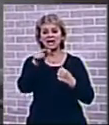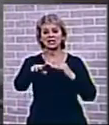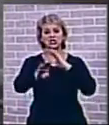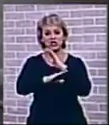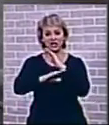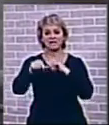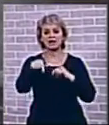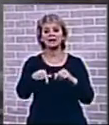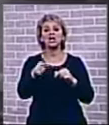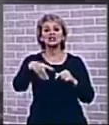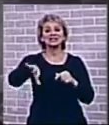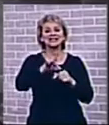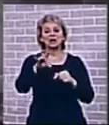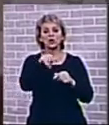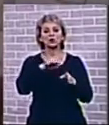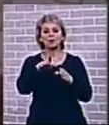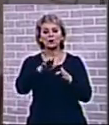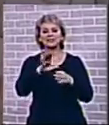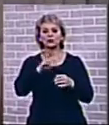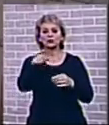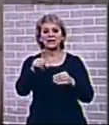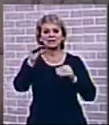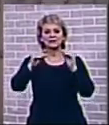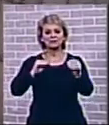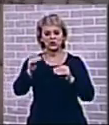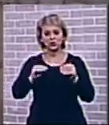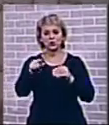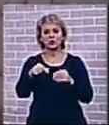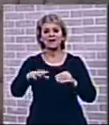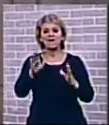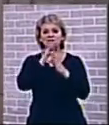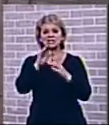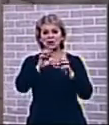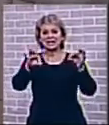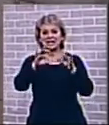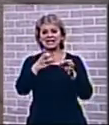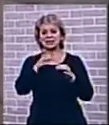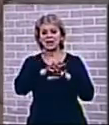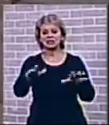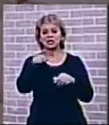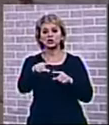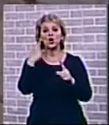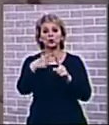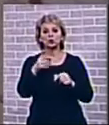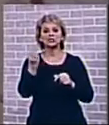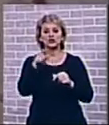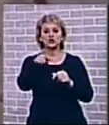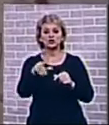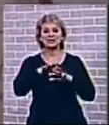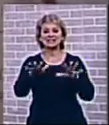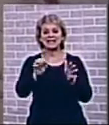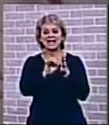деревья. Здесь, в общем-то, весь район, он был испещрен, скажем так, воздушной линией теплотрассы. И плюс еще и